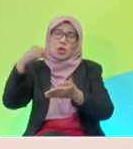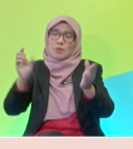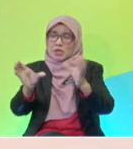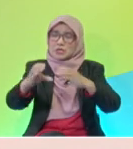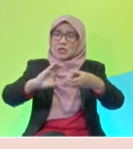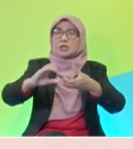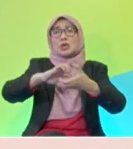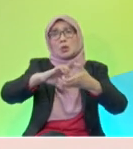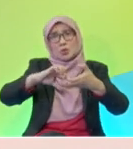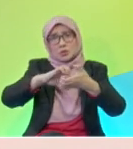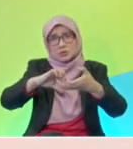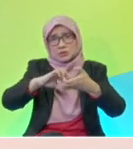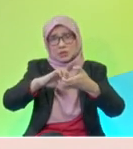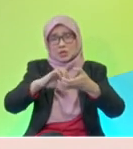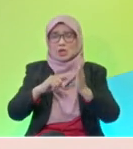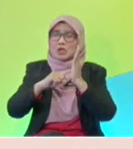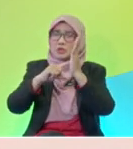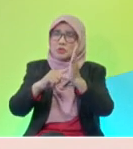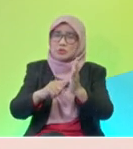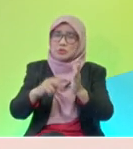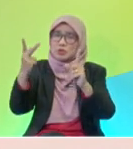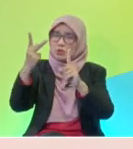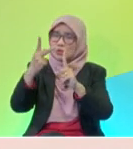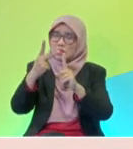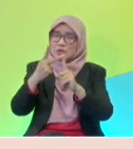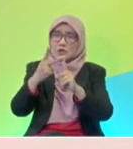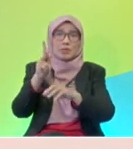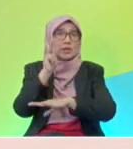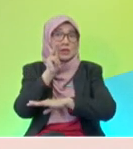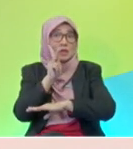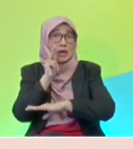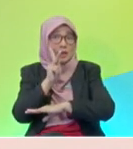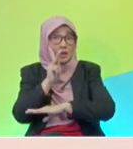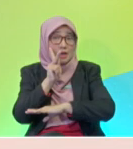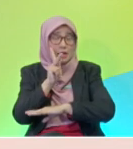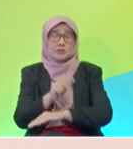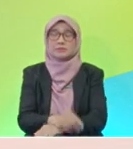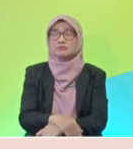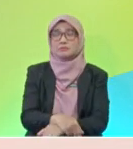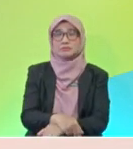rosak dia menunjukkan bekas penselnya kepada